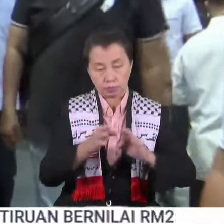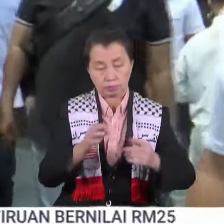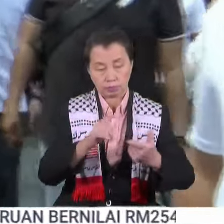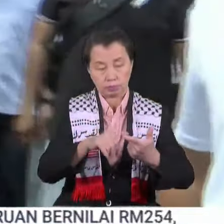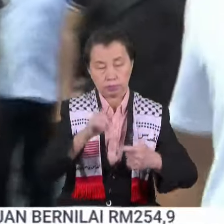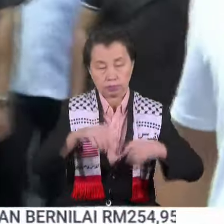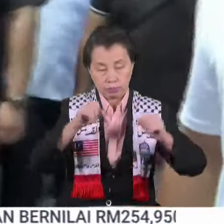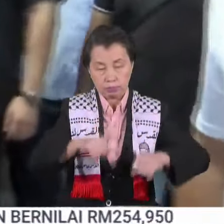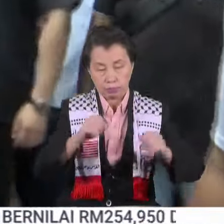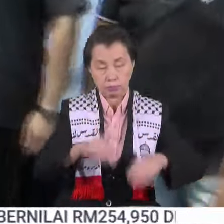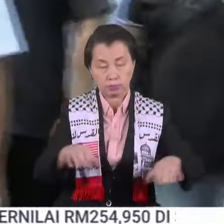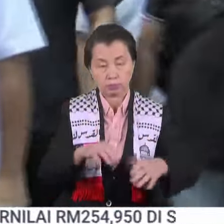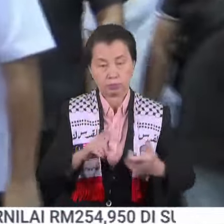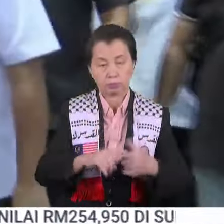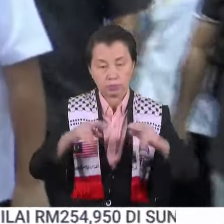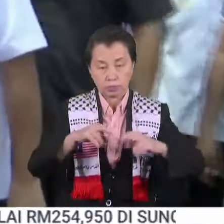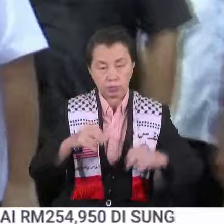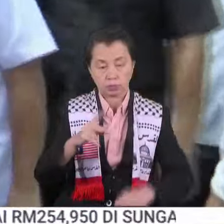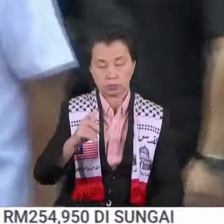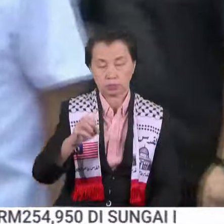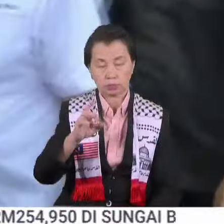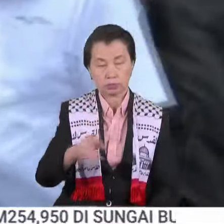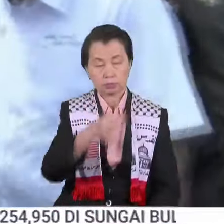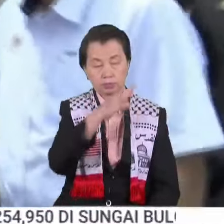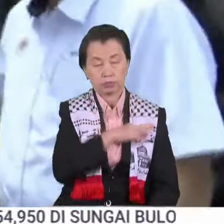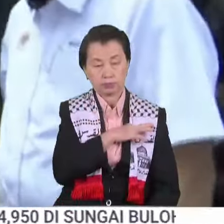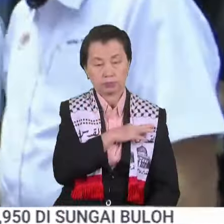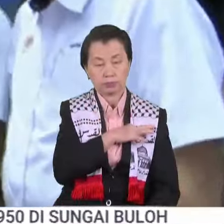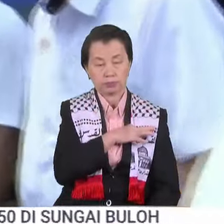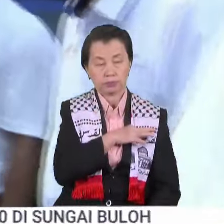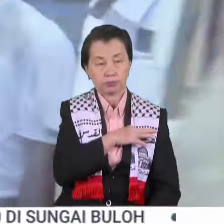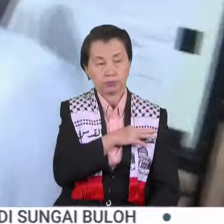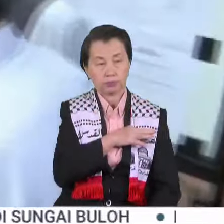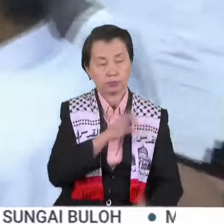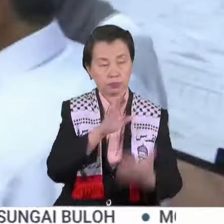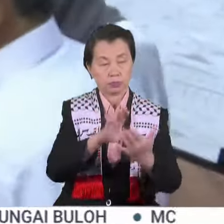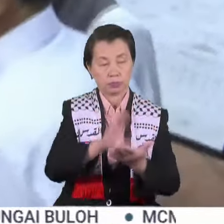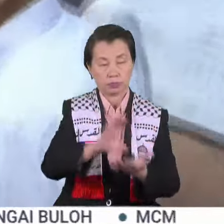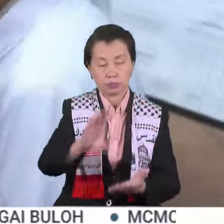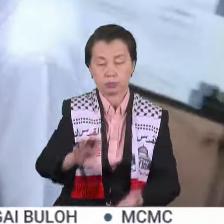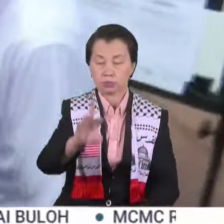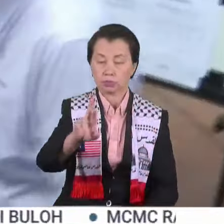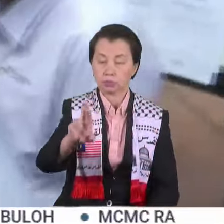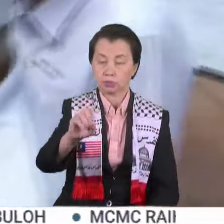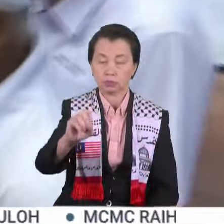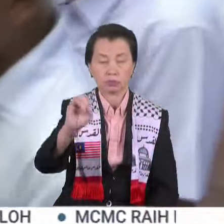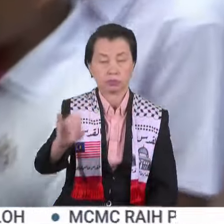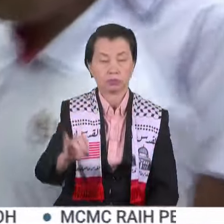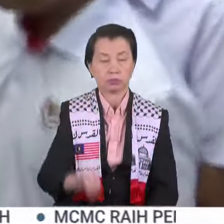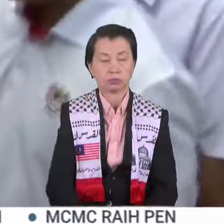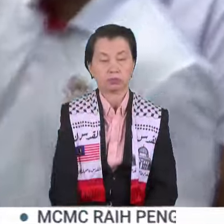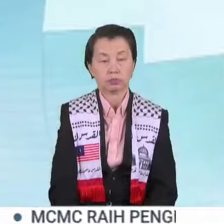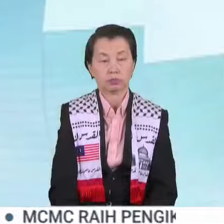kajian kebolehlaksanaan, analisis kos dan manfaat serta unjuran pulangan terhadap pelaburan ROI.